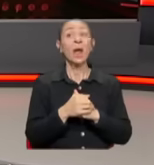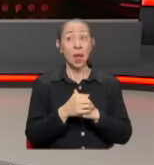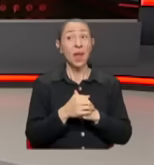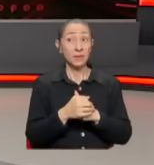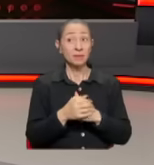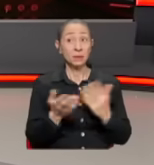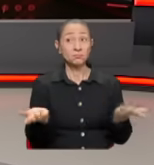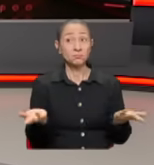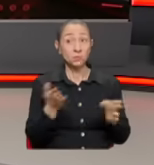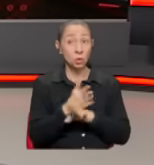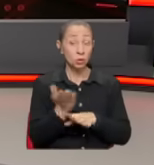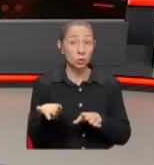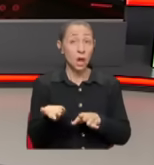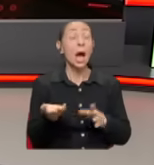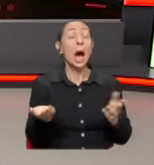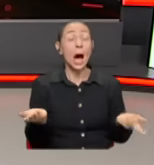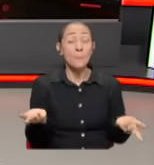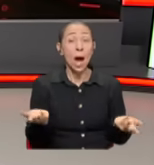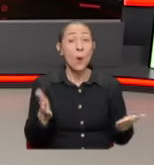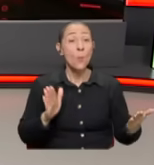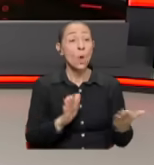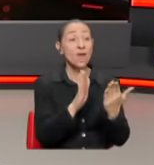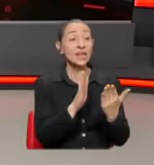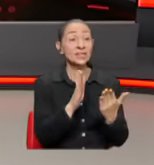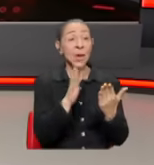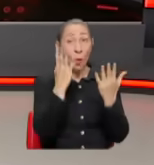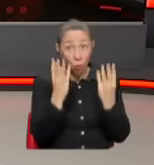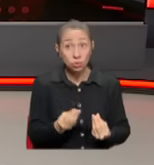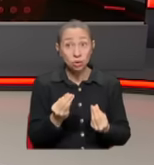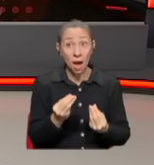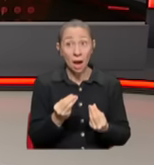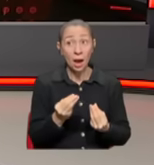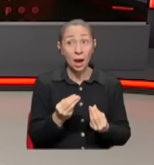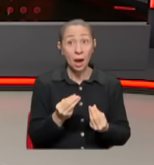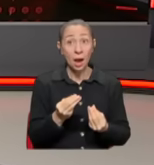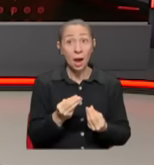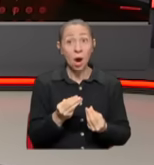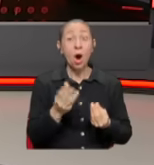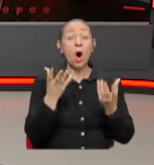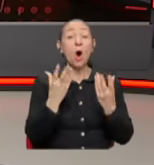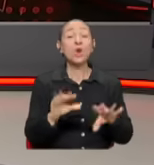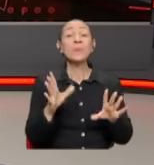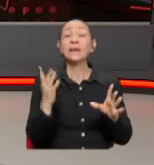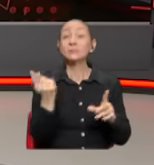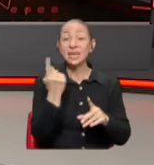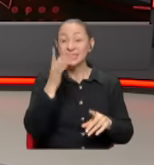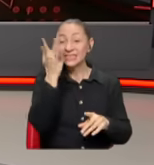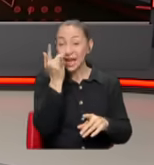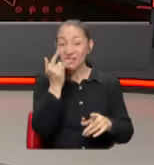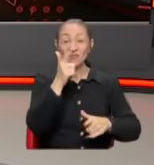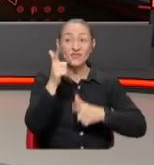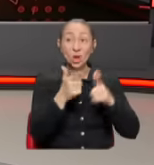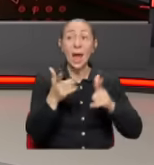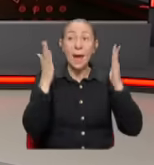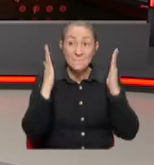Elbette meşru ama muhalefet söz konusu olduğunda olmayan şeyler, sahte videolarla